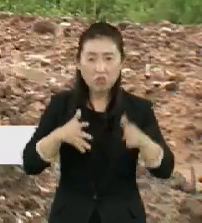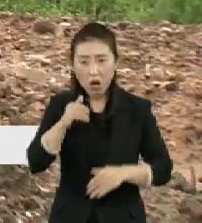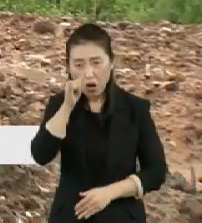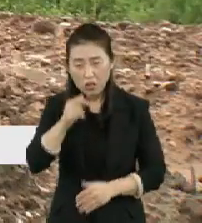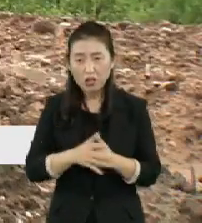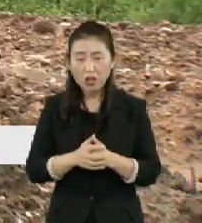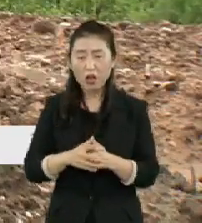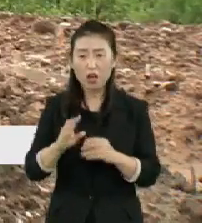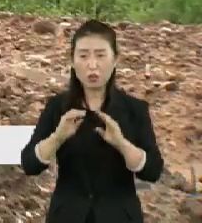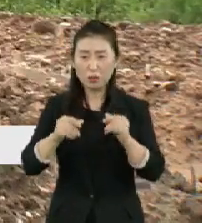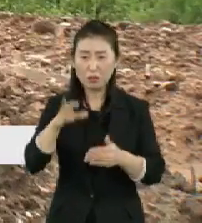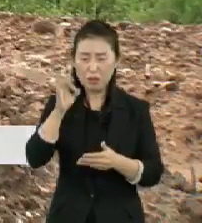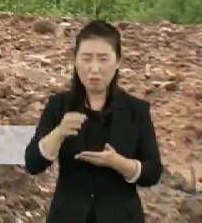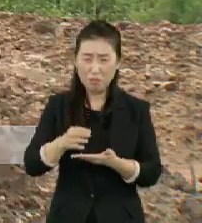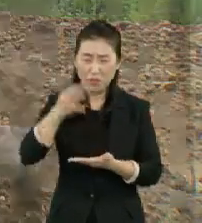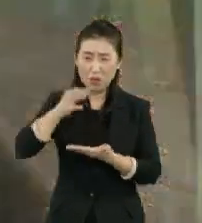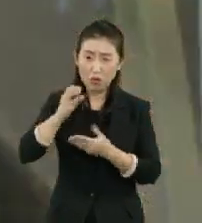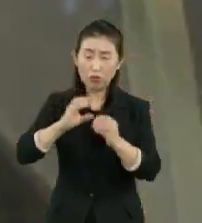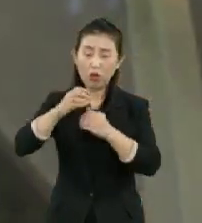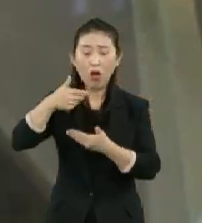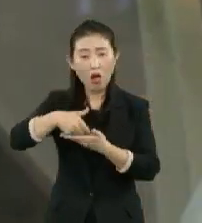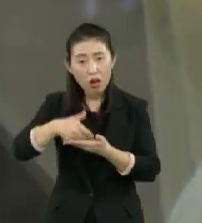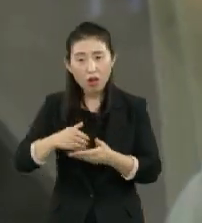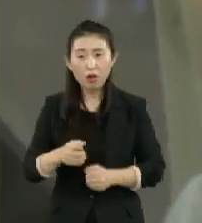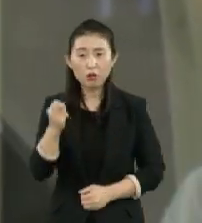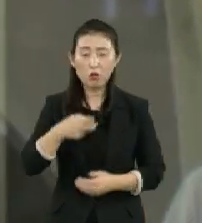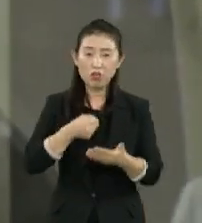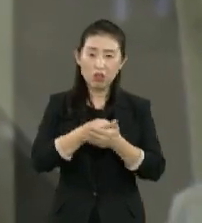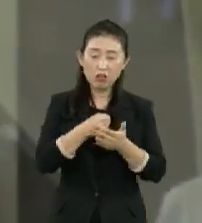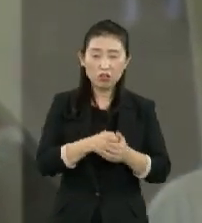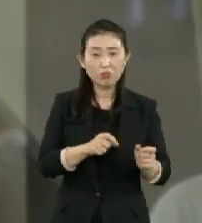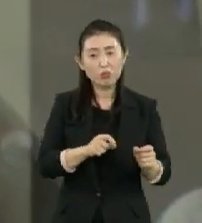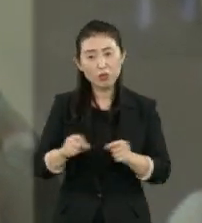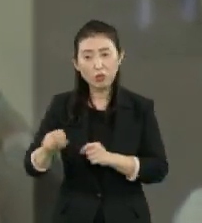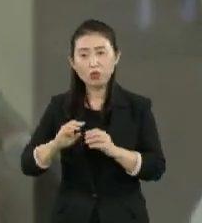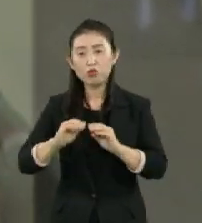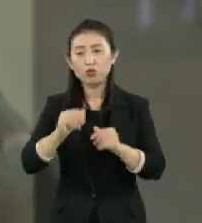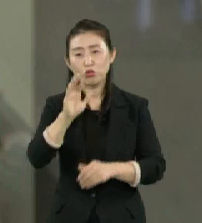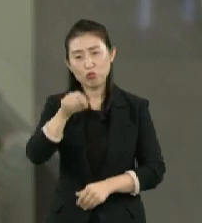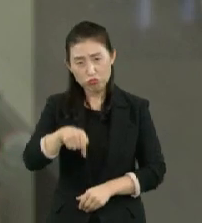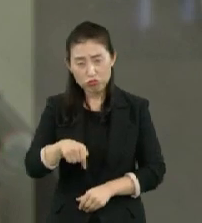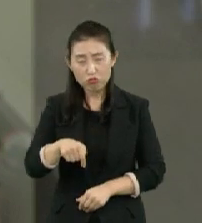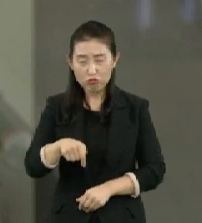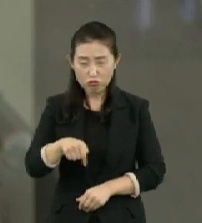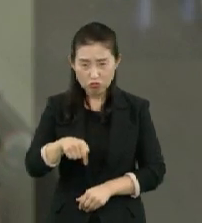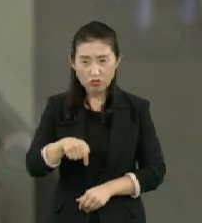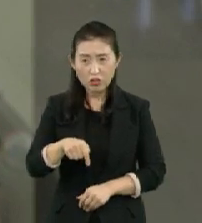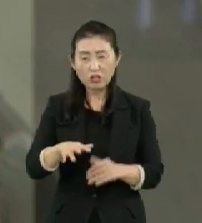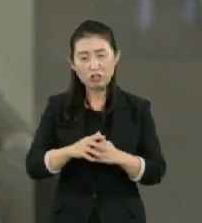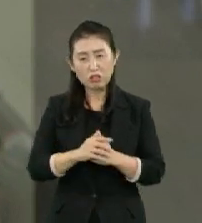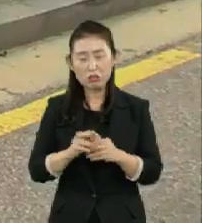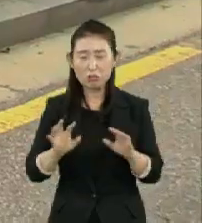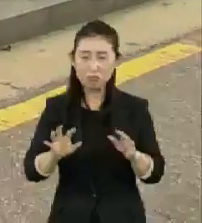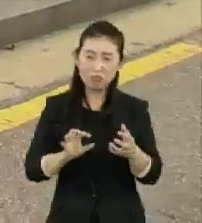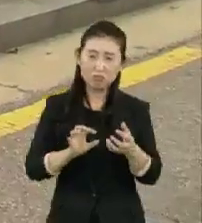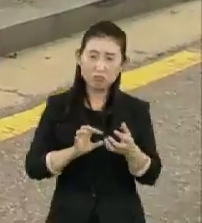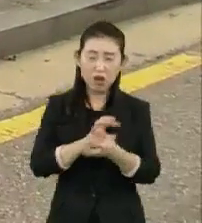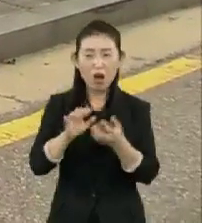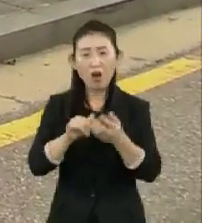고액의 보상을 요구하는 토지주, 여기에 결정을 계속 미루는 국토부 중앙토지수용위원회가